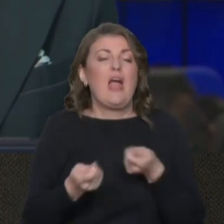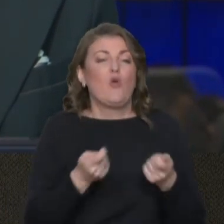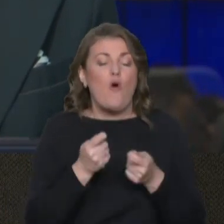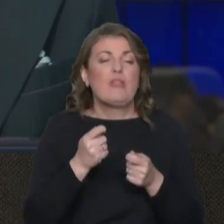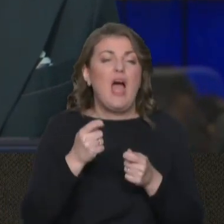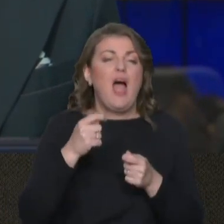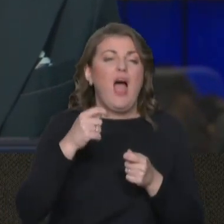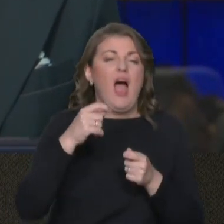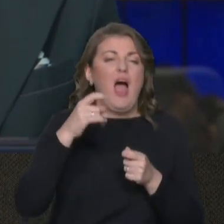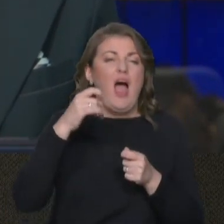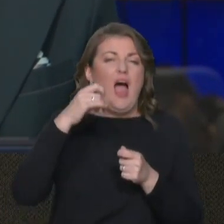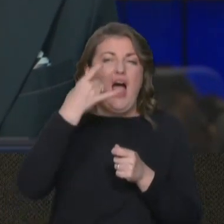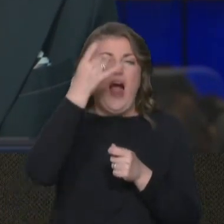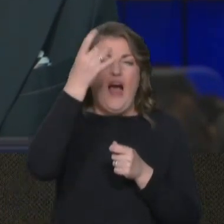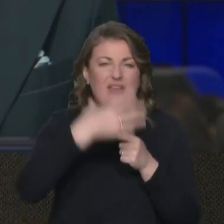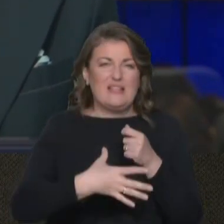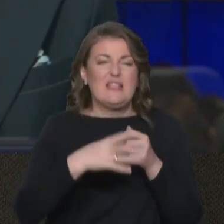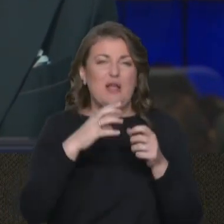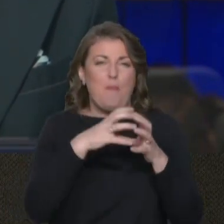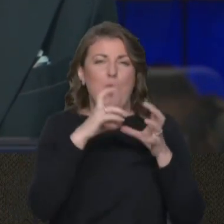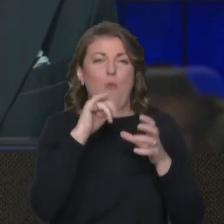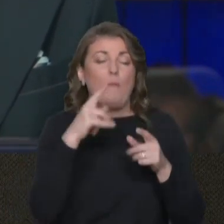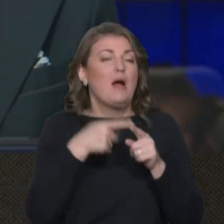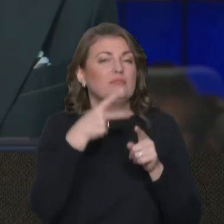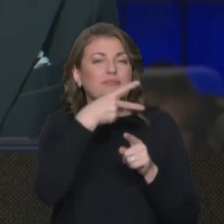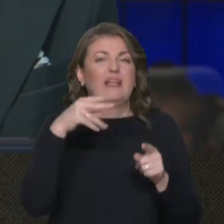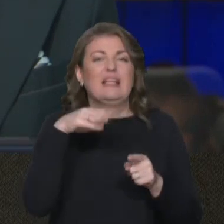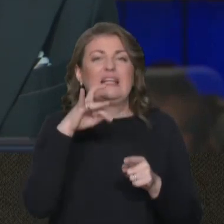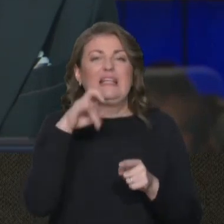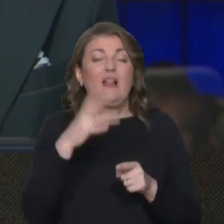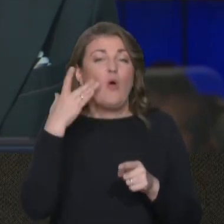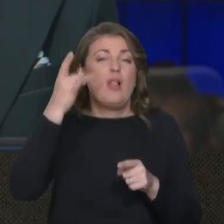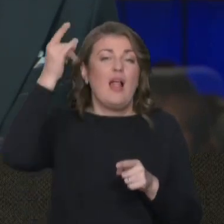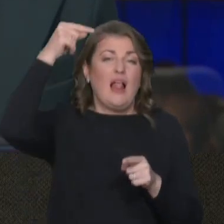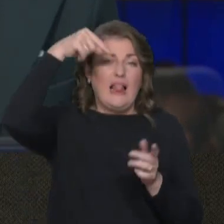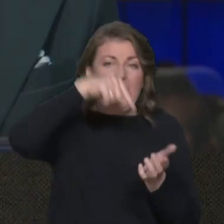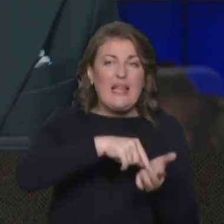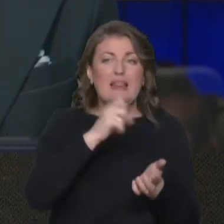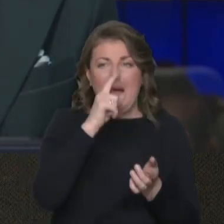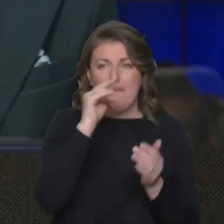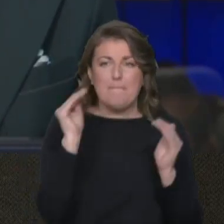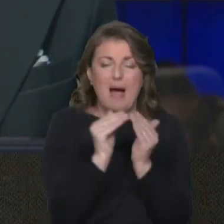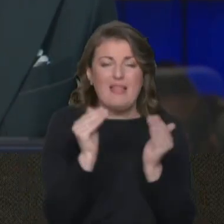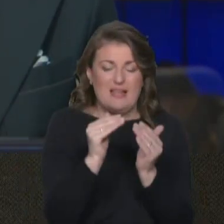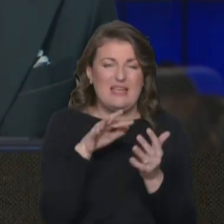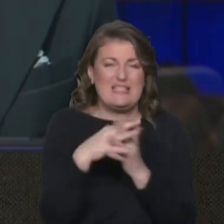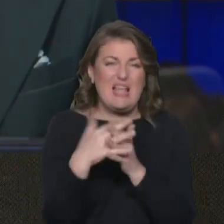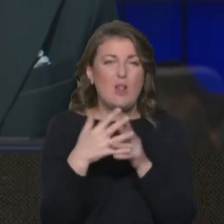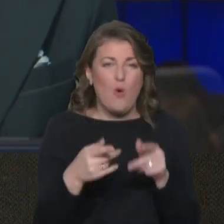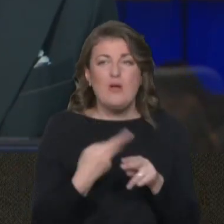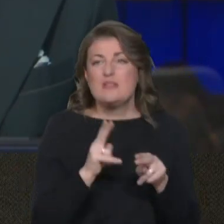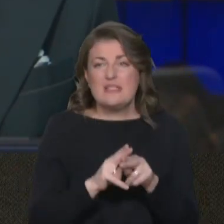бомба 500-кілограмового еквівалента тротилу, коли вона летить на маленьке компактне село.